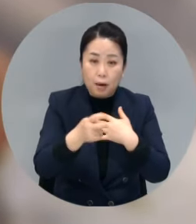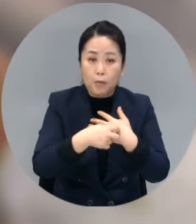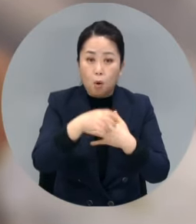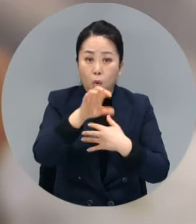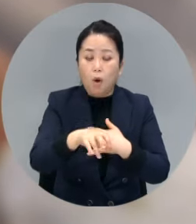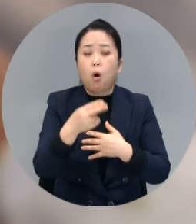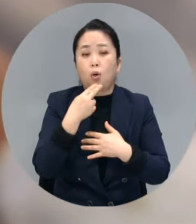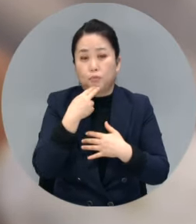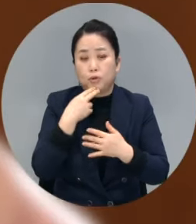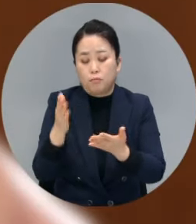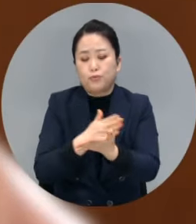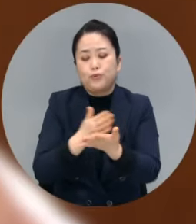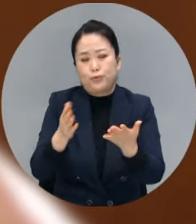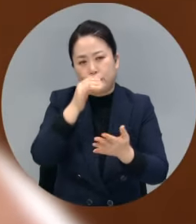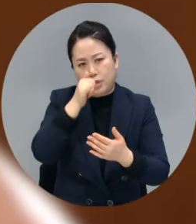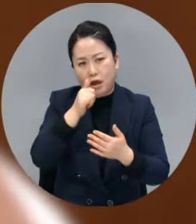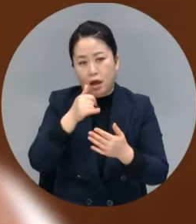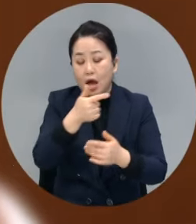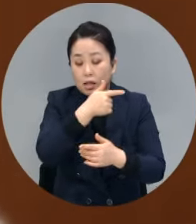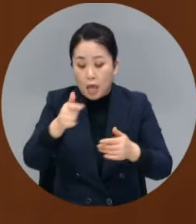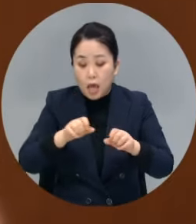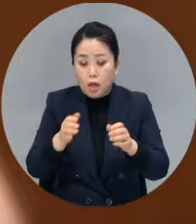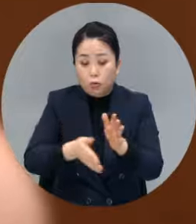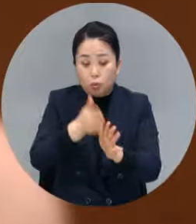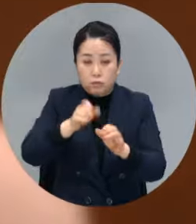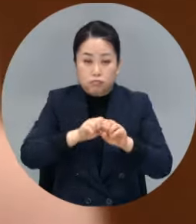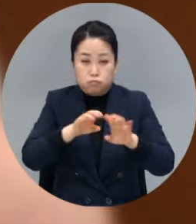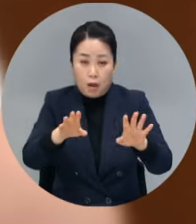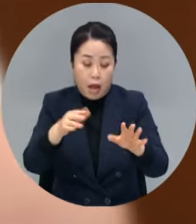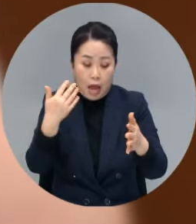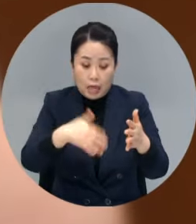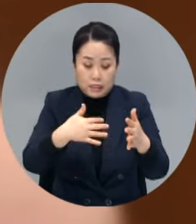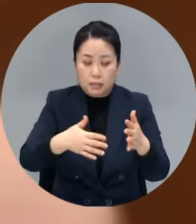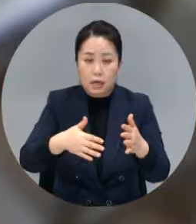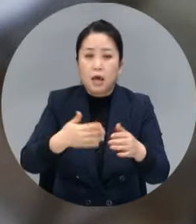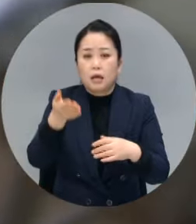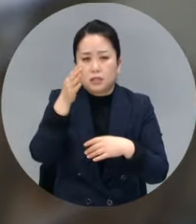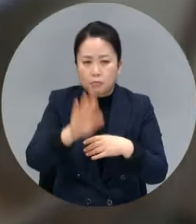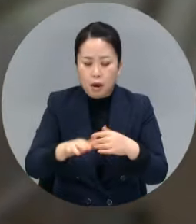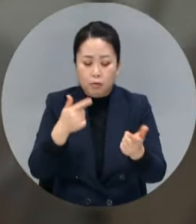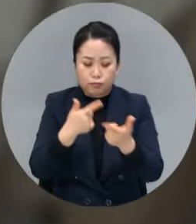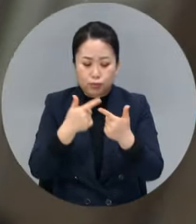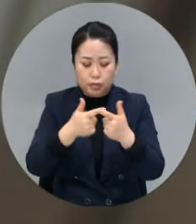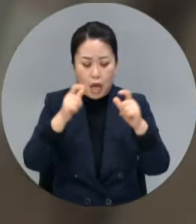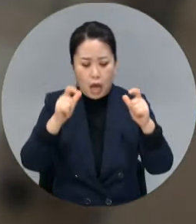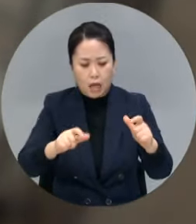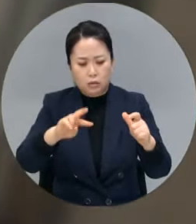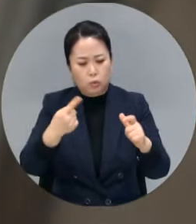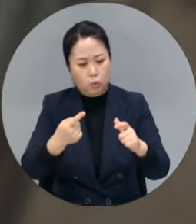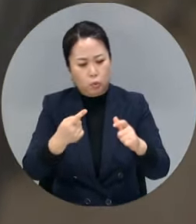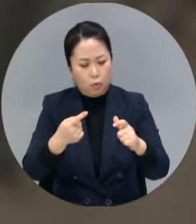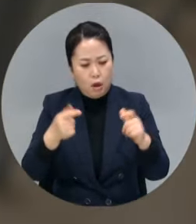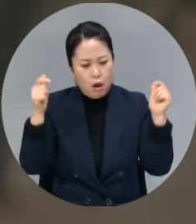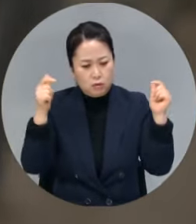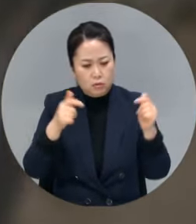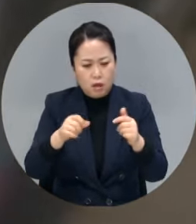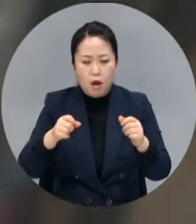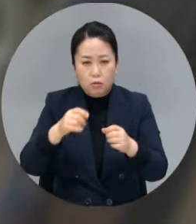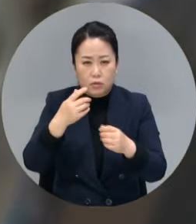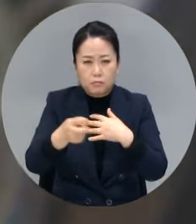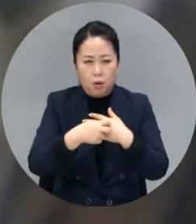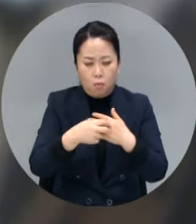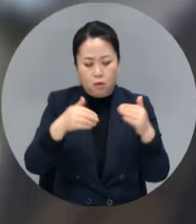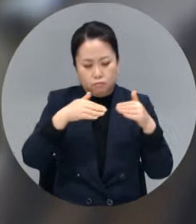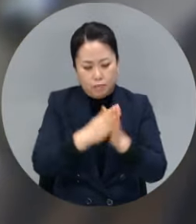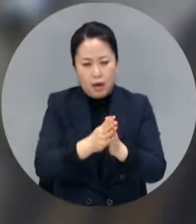아직 포함되지 않았지만 현재 저출생 흐름을 보면 부산도 안심할 수 없다는 지적입니다. MBC 뉴스 조민입니다.